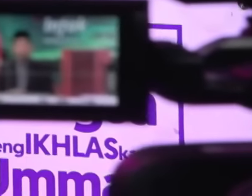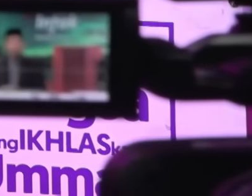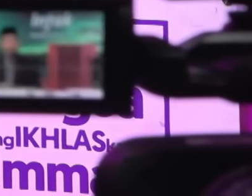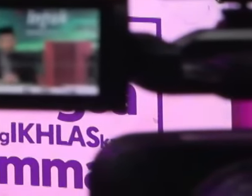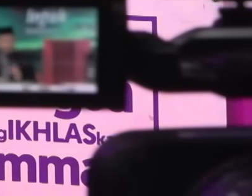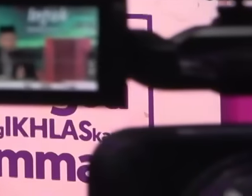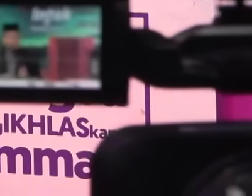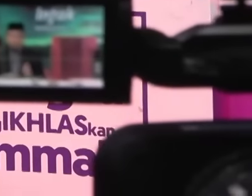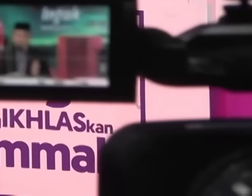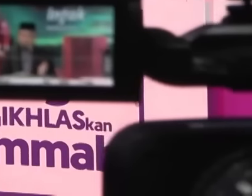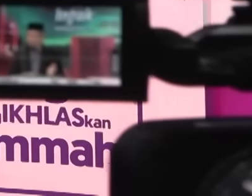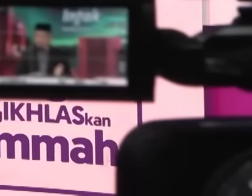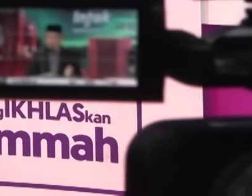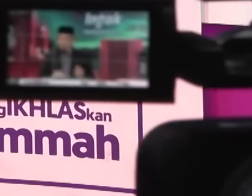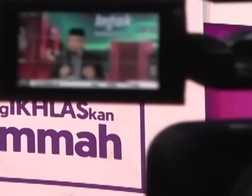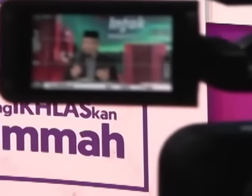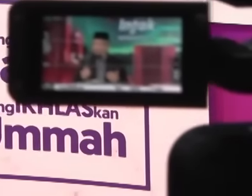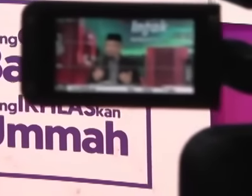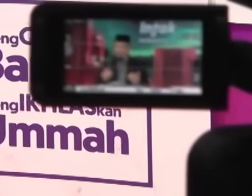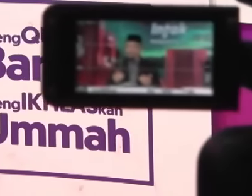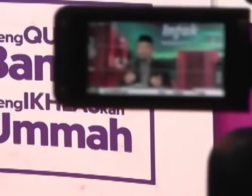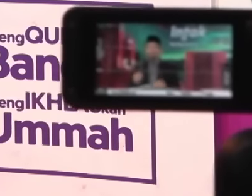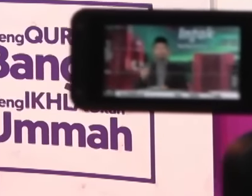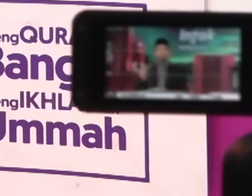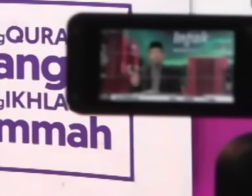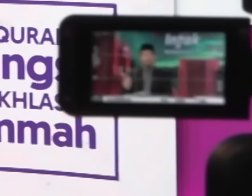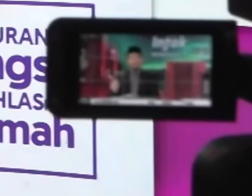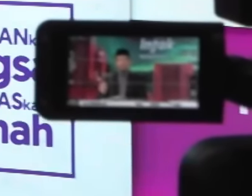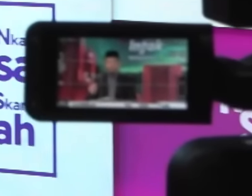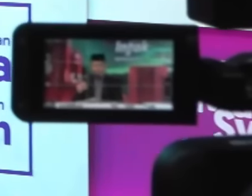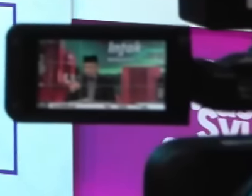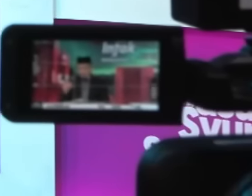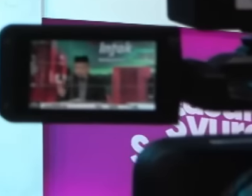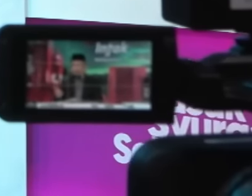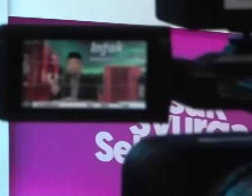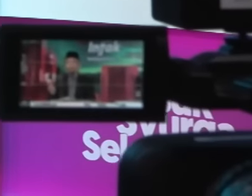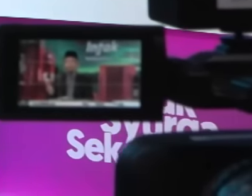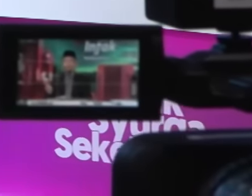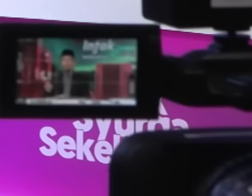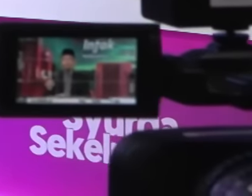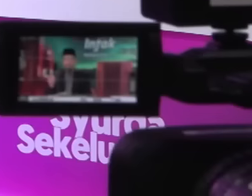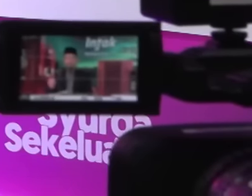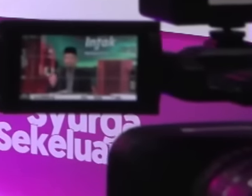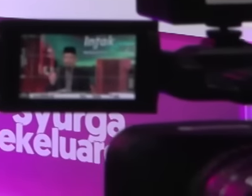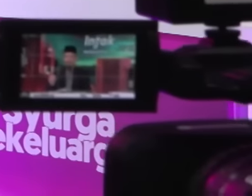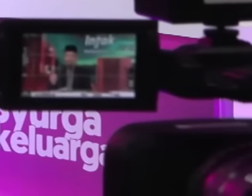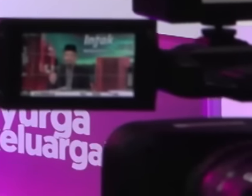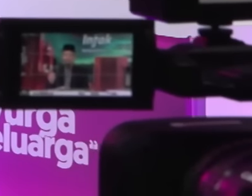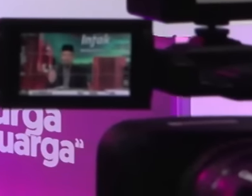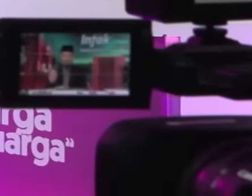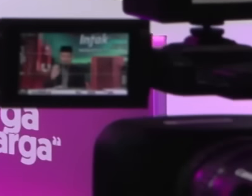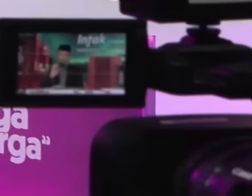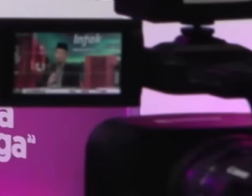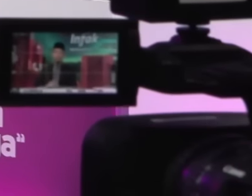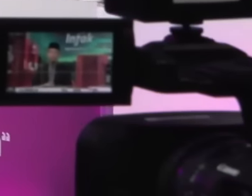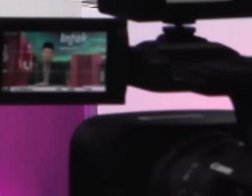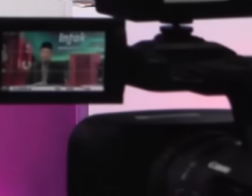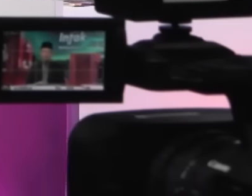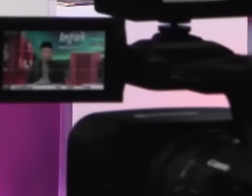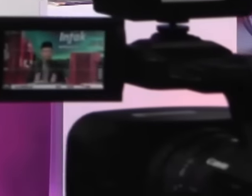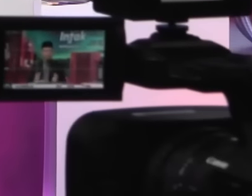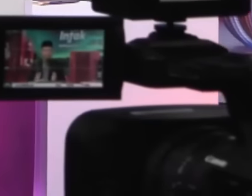umrah. Mereka memakmurkan masjid sebagai wakil kepada Allah, menyantuni kepada tetamu-tetamu Duyufur